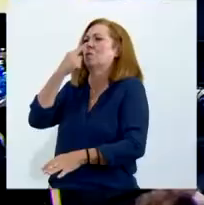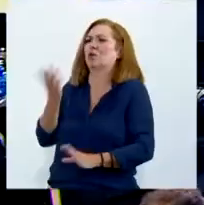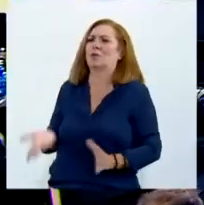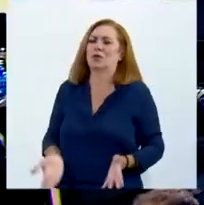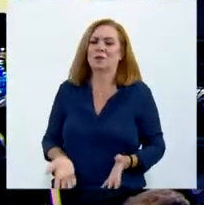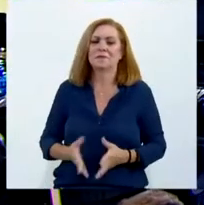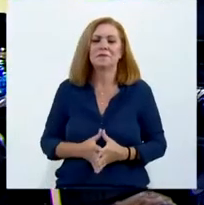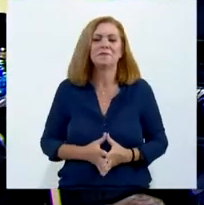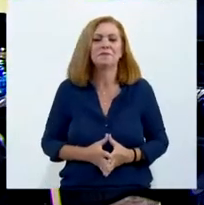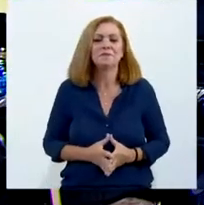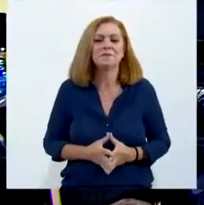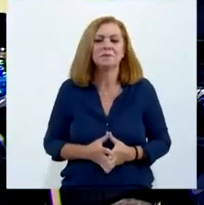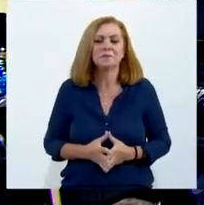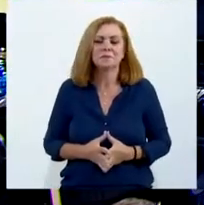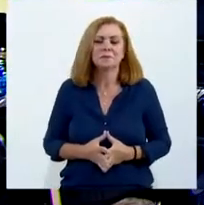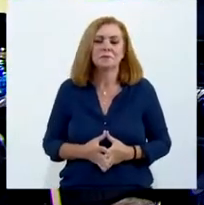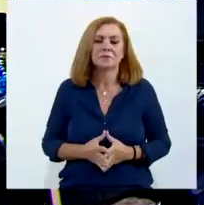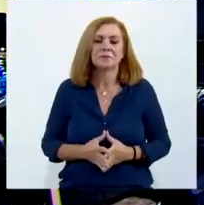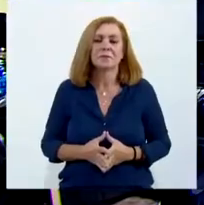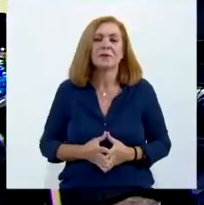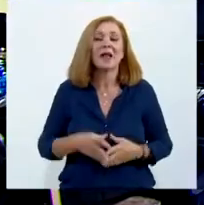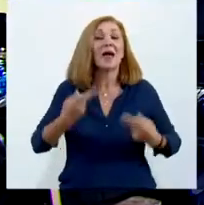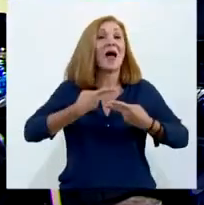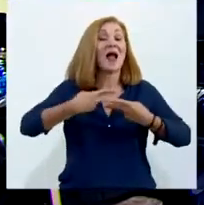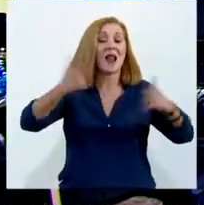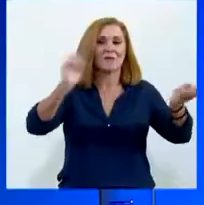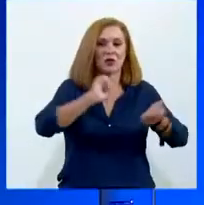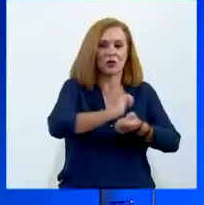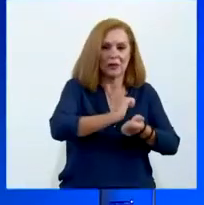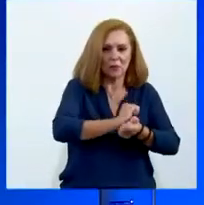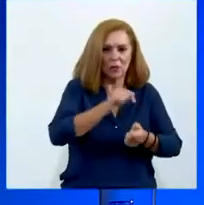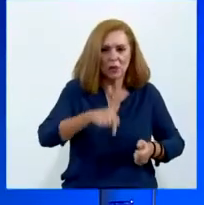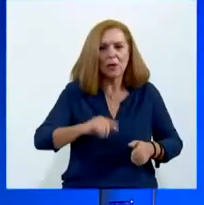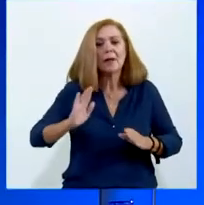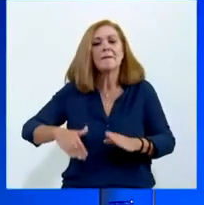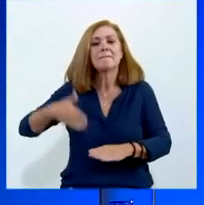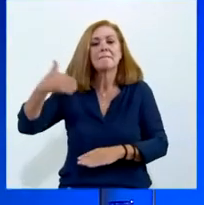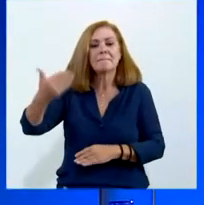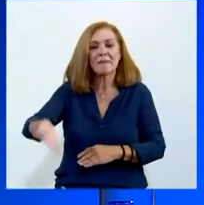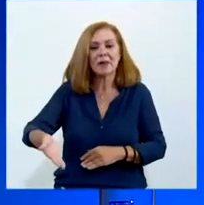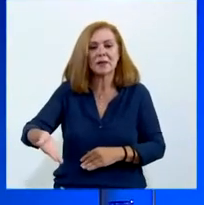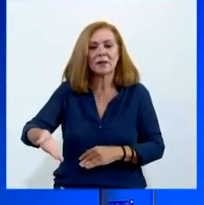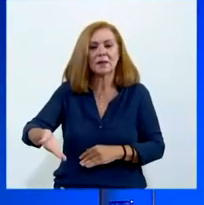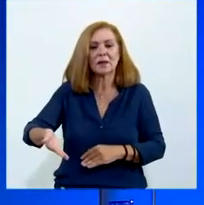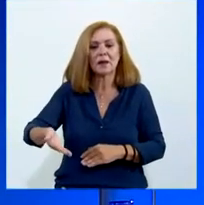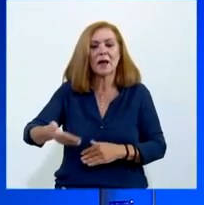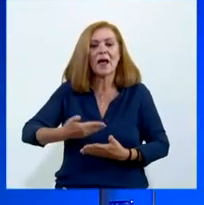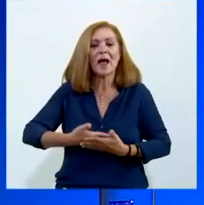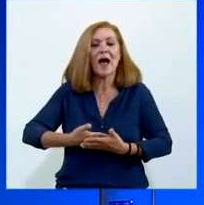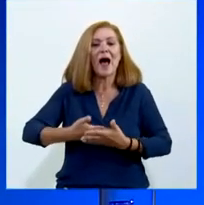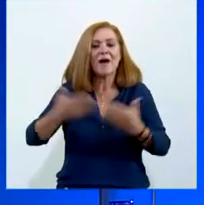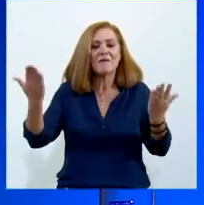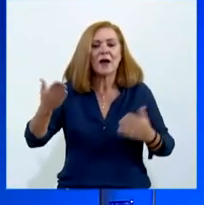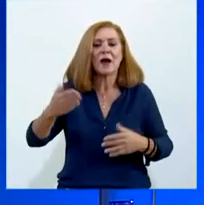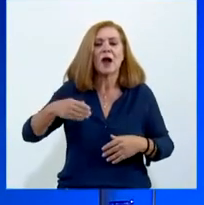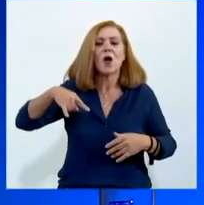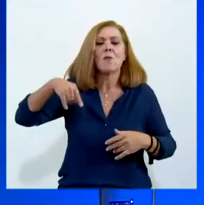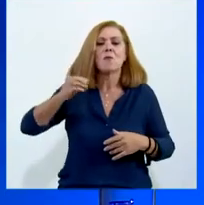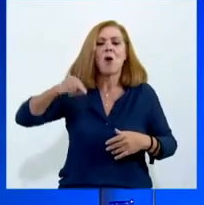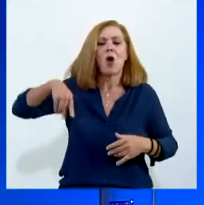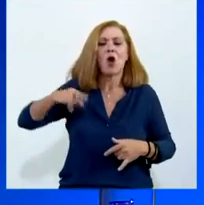Ο Άγγελος Αγγελίδης από τον Ελεύθερο Τύπο. Και ακολουθεί ο Σωτήρης Πίκουλας από τις εφημερίδες Political και